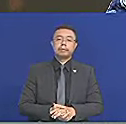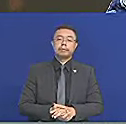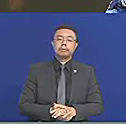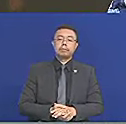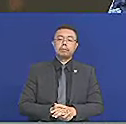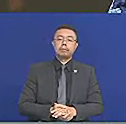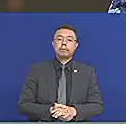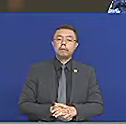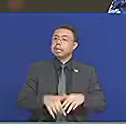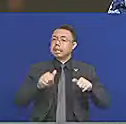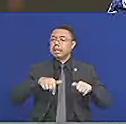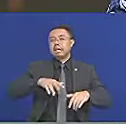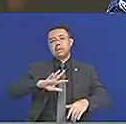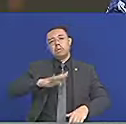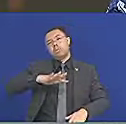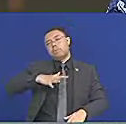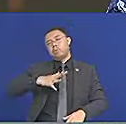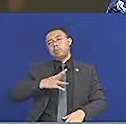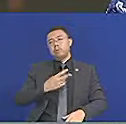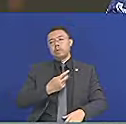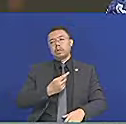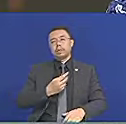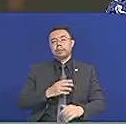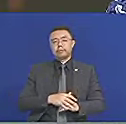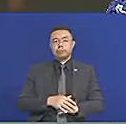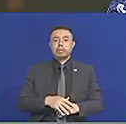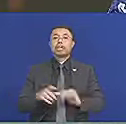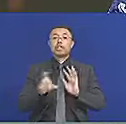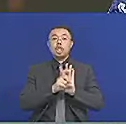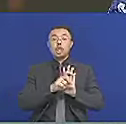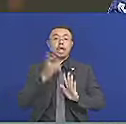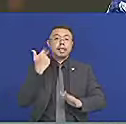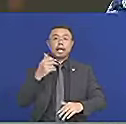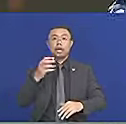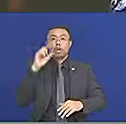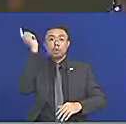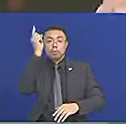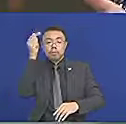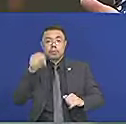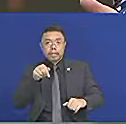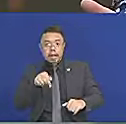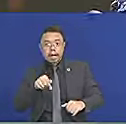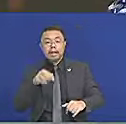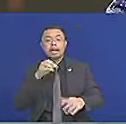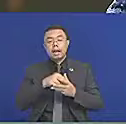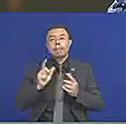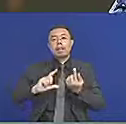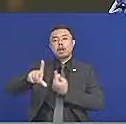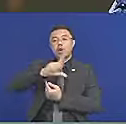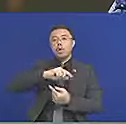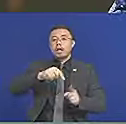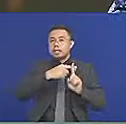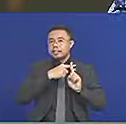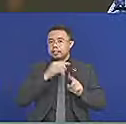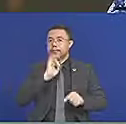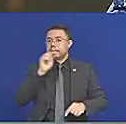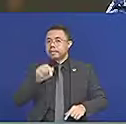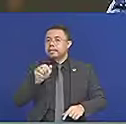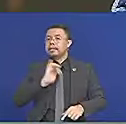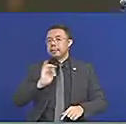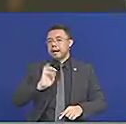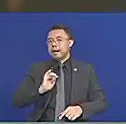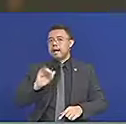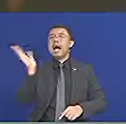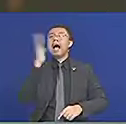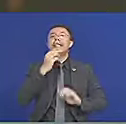ini miris sekali kita. Kalau tadi contoh secara umum, sekarang dalam lingkungan Kristen pun begitu.